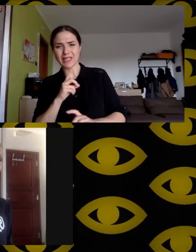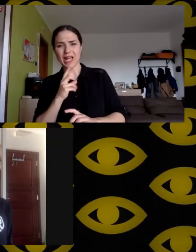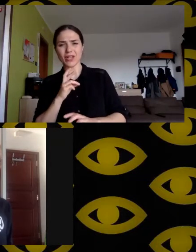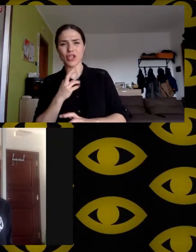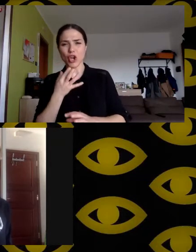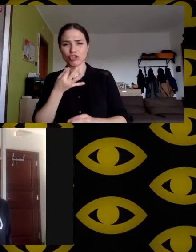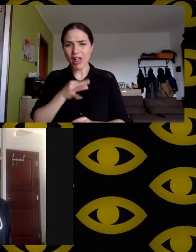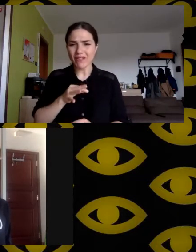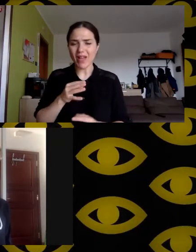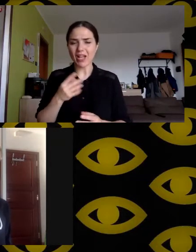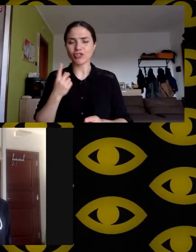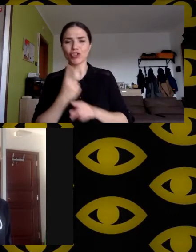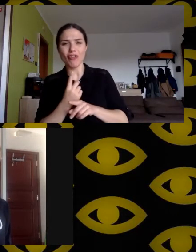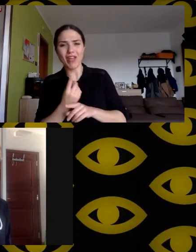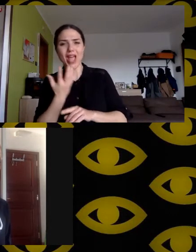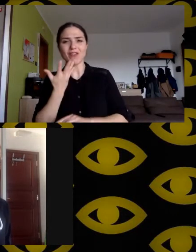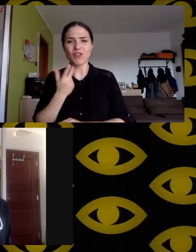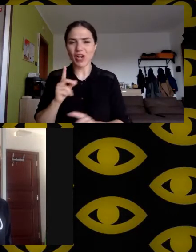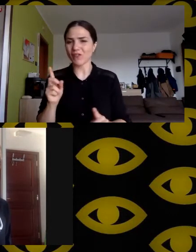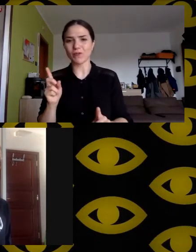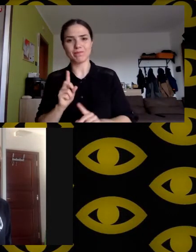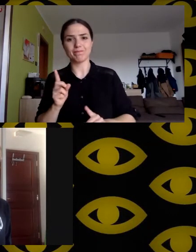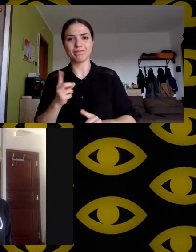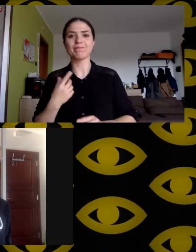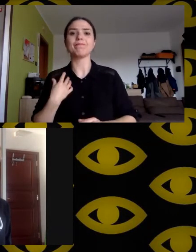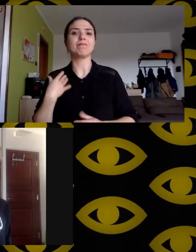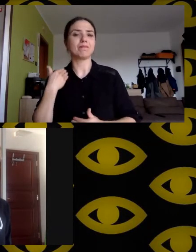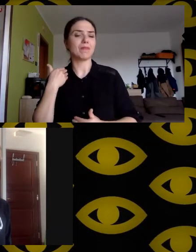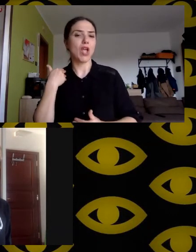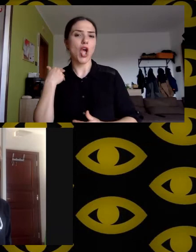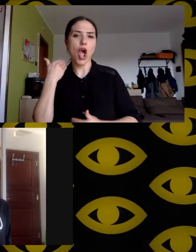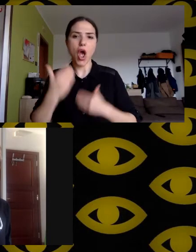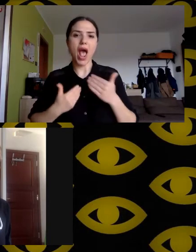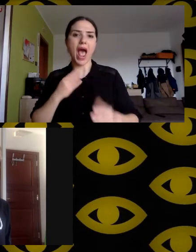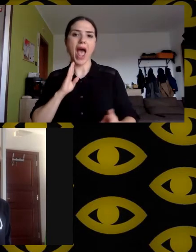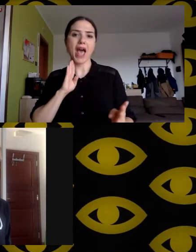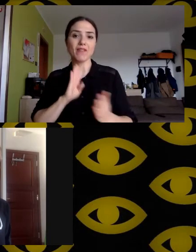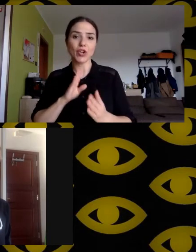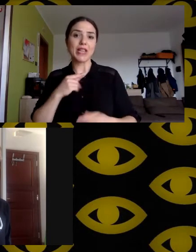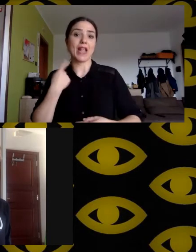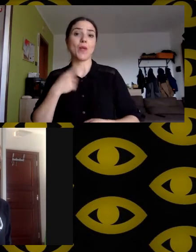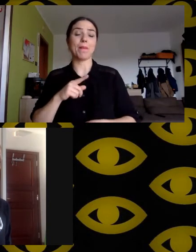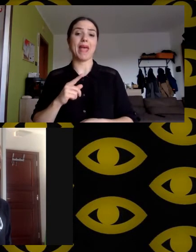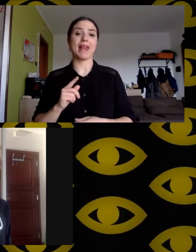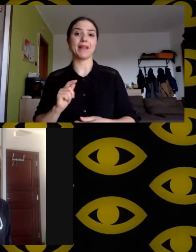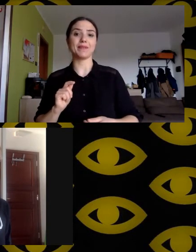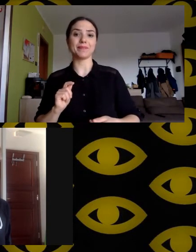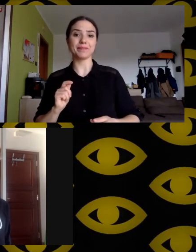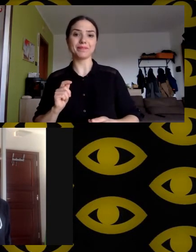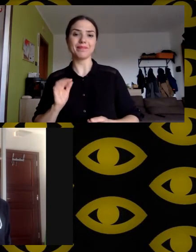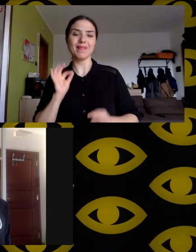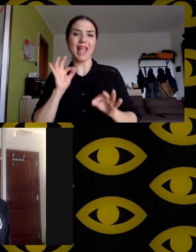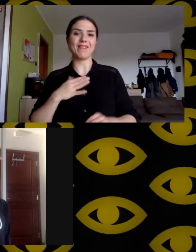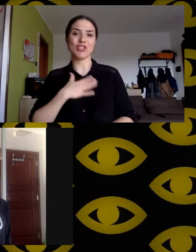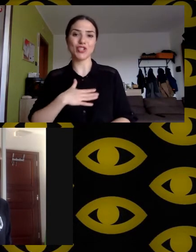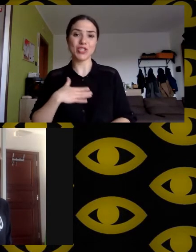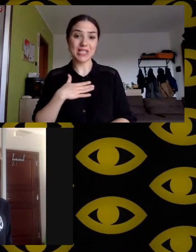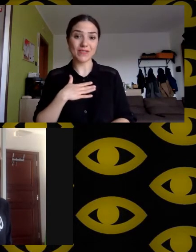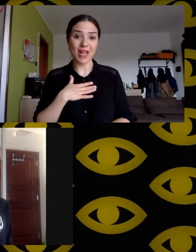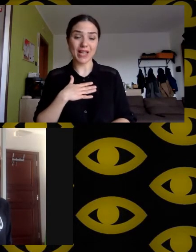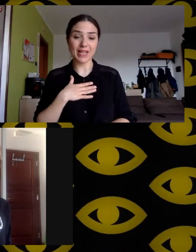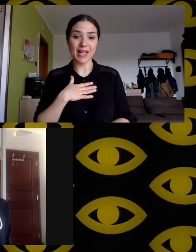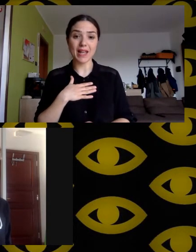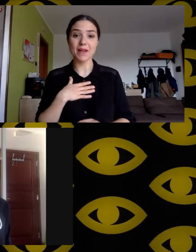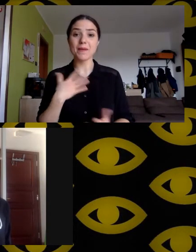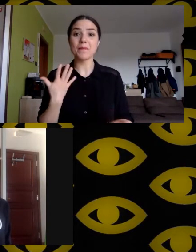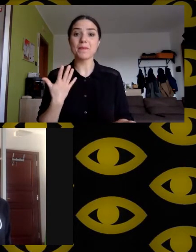realizzare i miei sogni, anche perché molto spesso quelle che sembrano apparentemente delle fortune soltanto mie, in